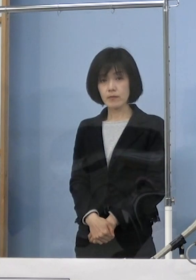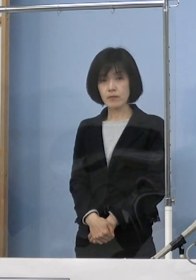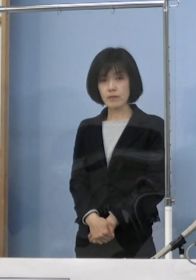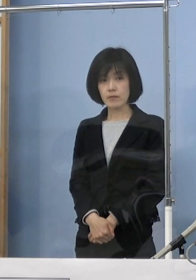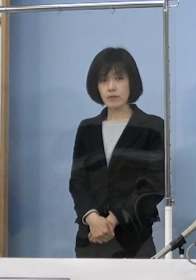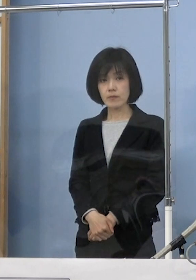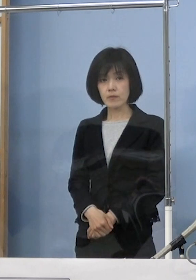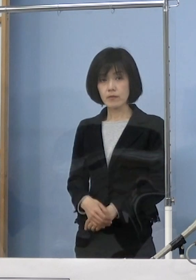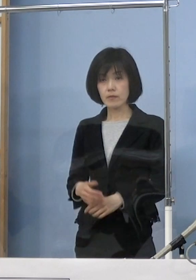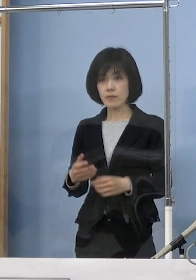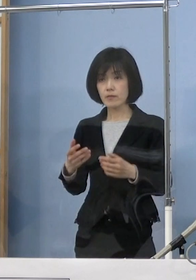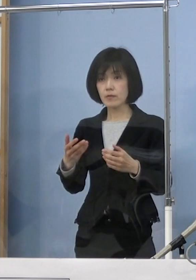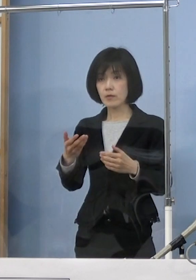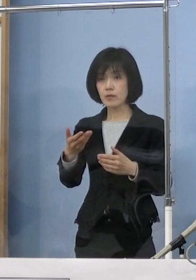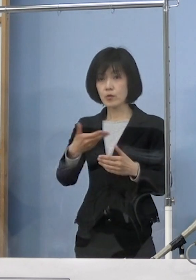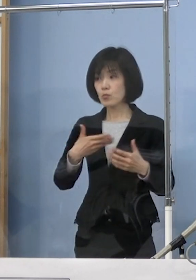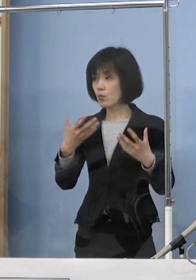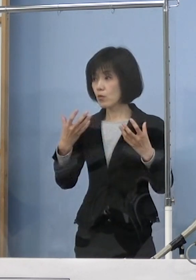よろしいでしょうか。